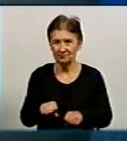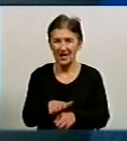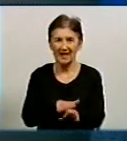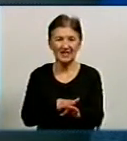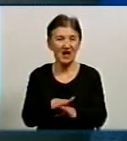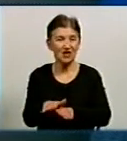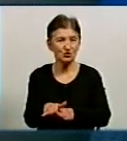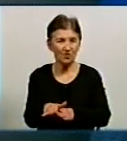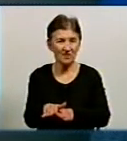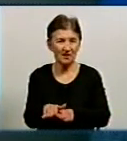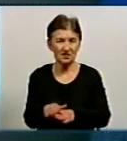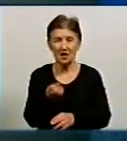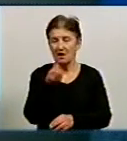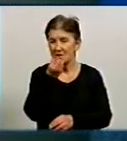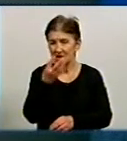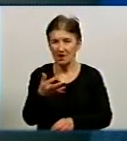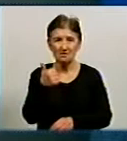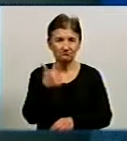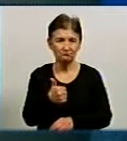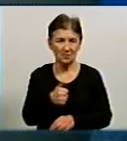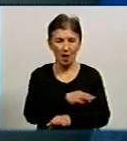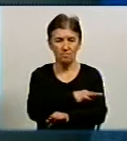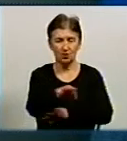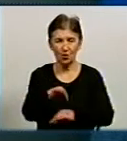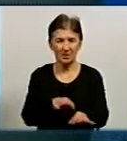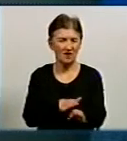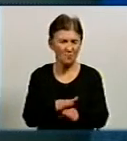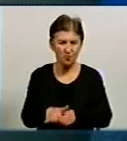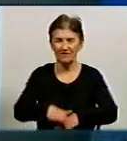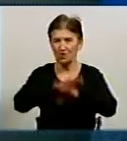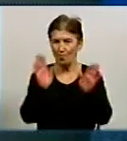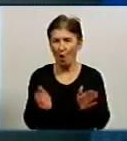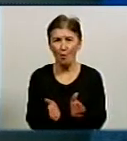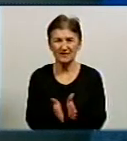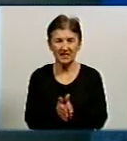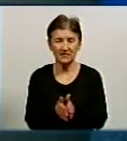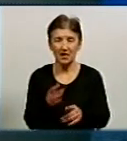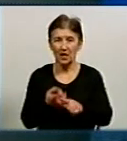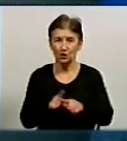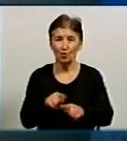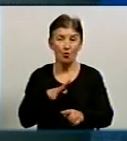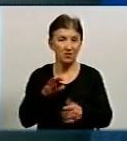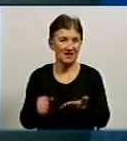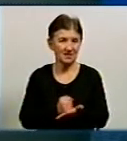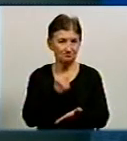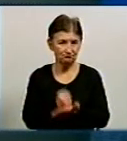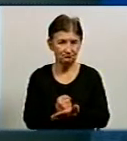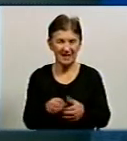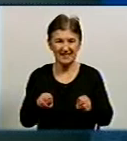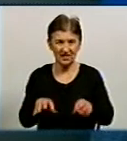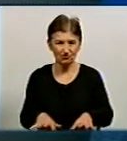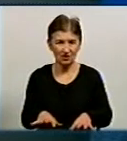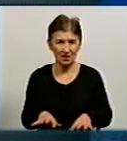зреалізувати достатньо гарні, нормальні проєкти в повному обсязі. Тому от і було прийнято таке рішення,